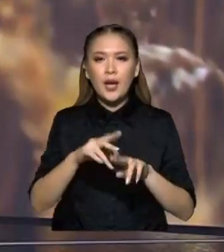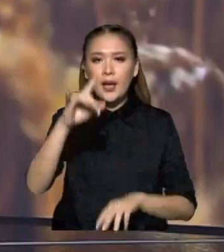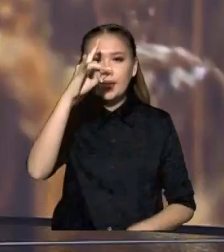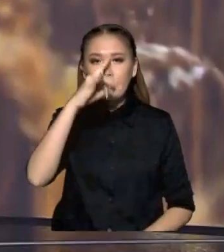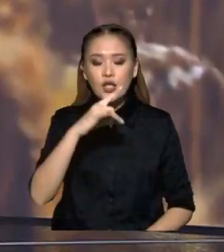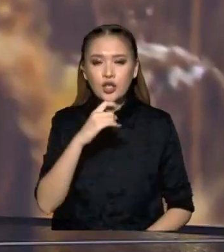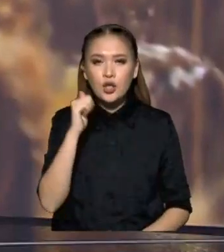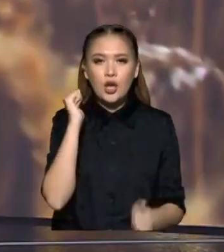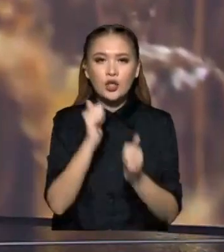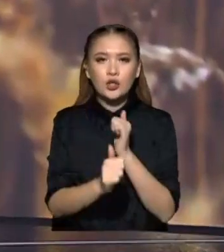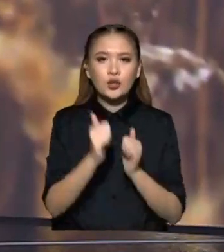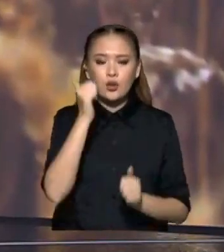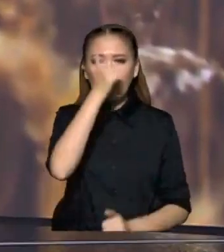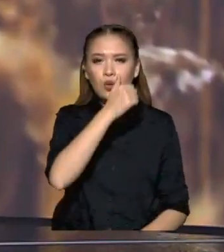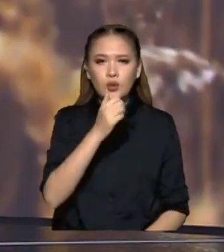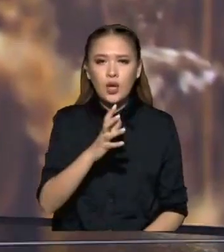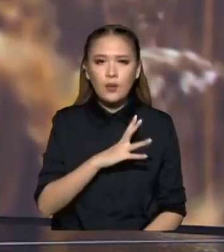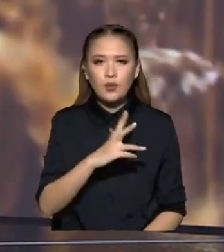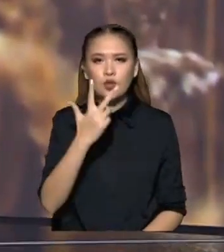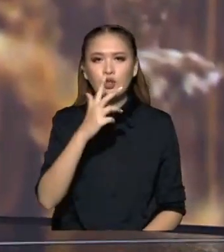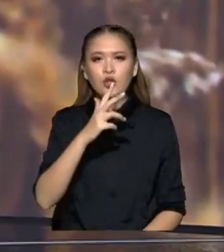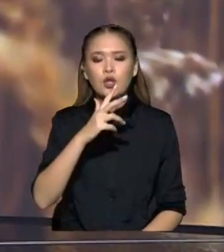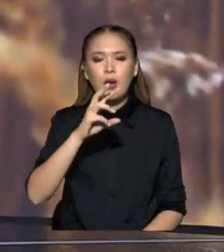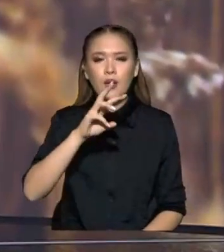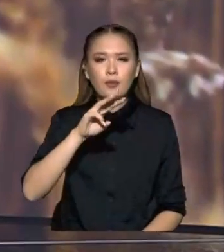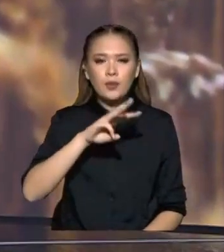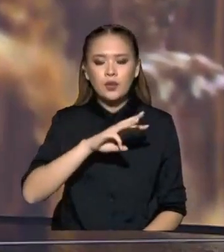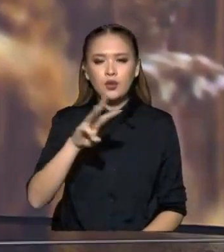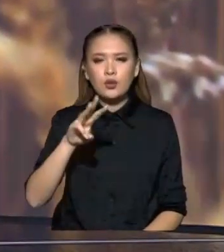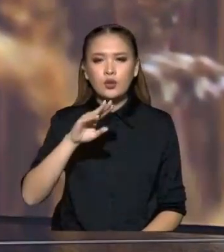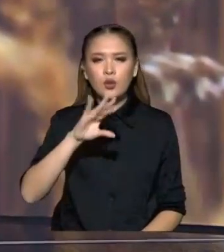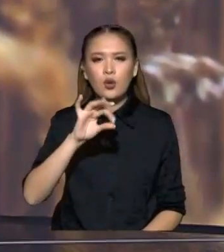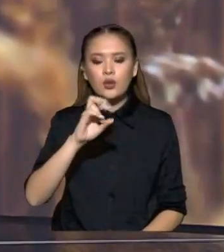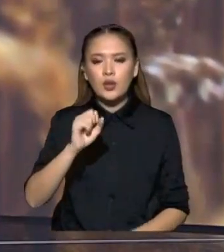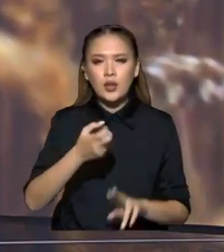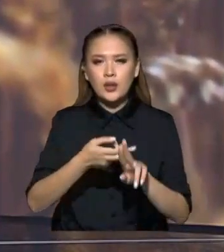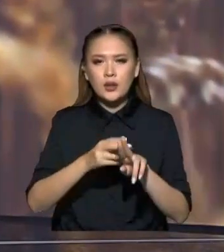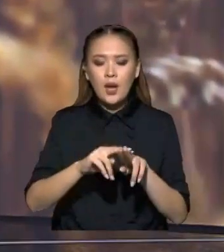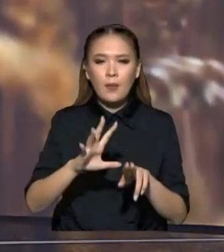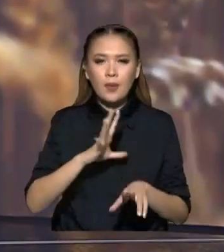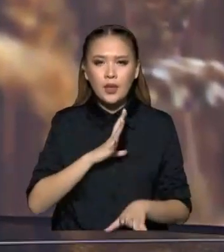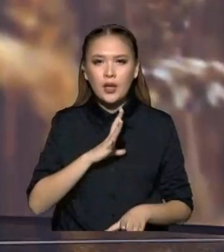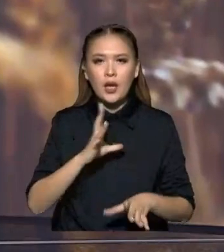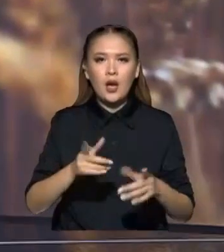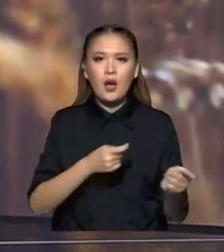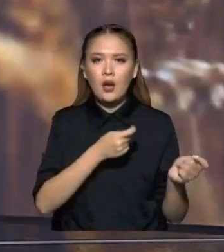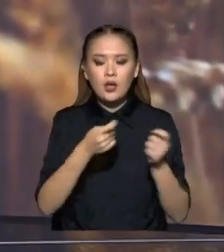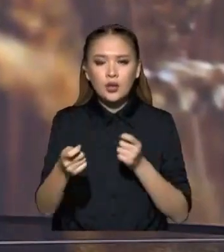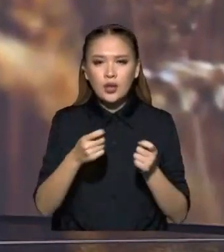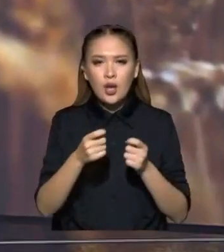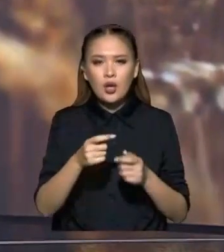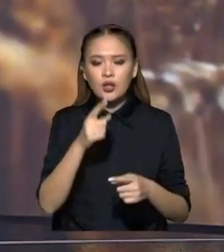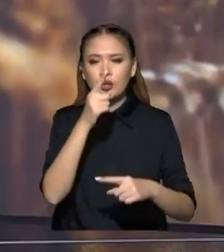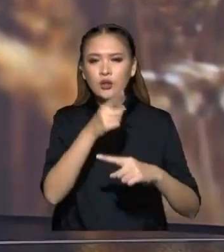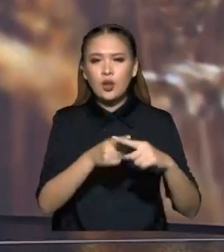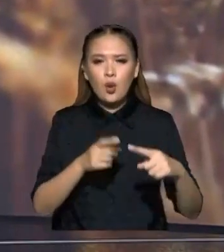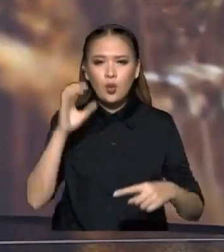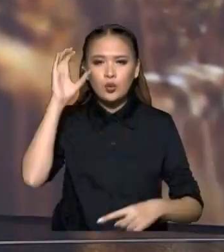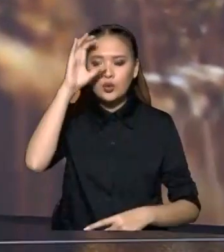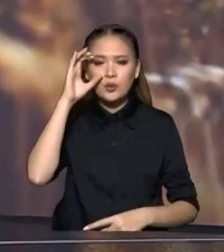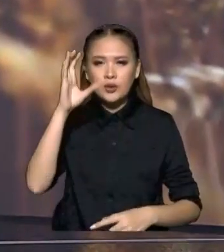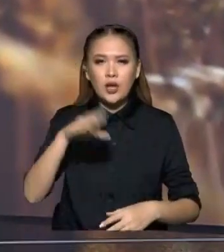Қазақстан жыл басынан бері 3,5 миллион тоннаға жуық астық пен майлы дақыл экспорттаған. Оның тең жартысы Өзбекстанға